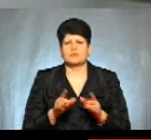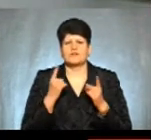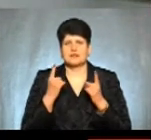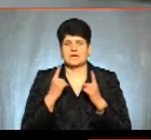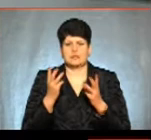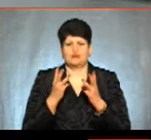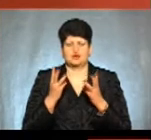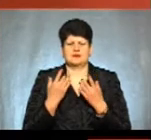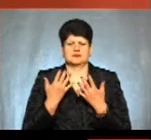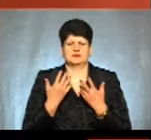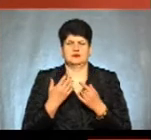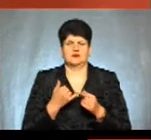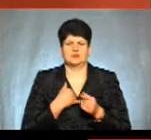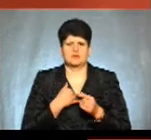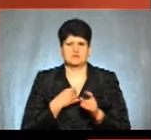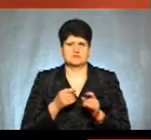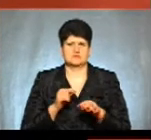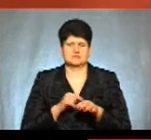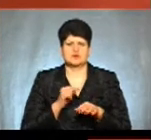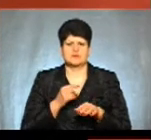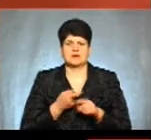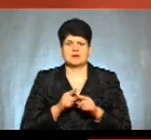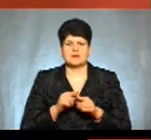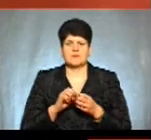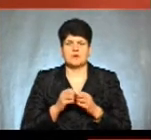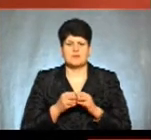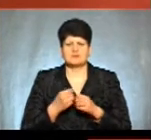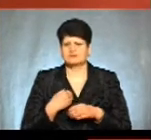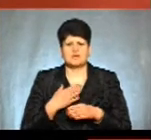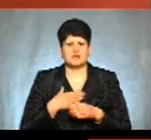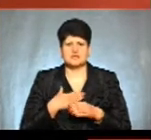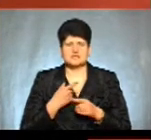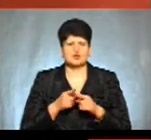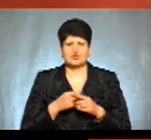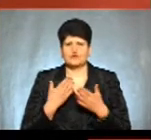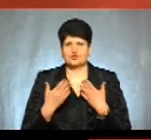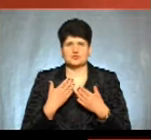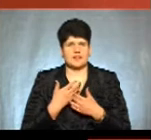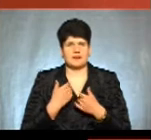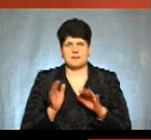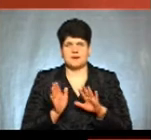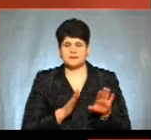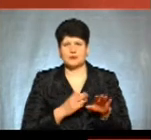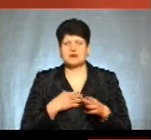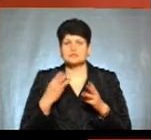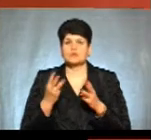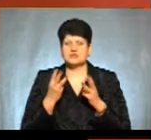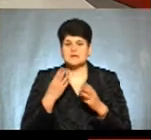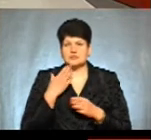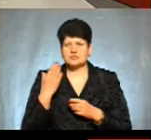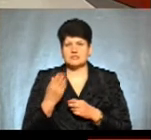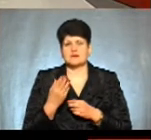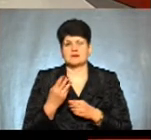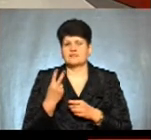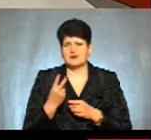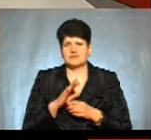до відповідальності. Наскільки нас дотична ця проблема? До нас воно практично відношення немає, тому що у нас пожежі, я ще раз наголошую, за останні